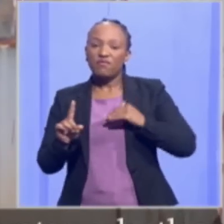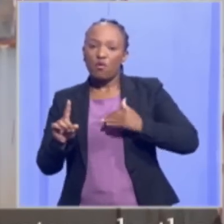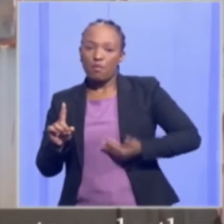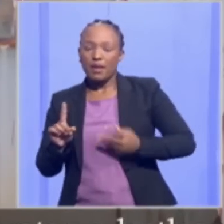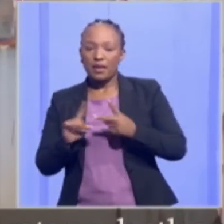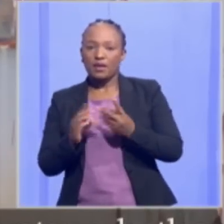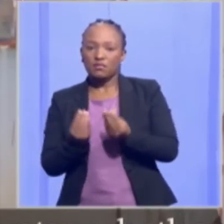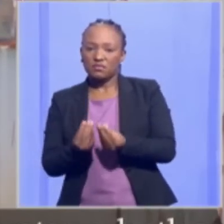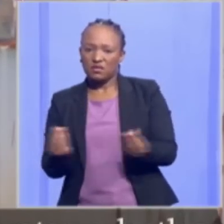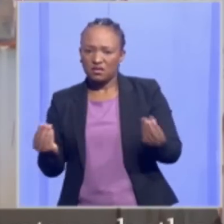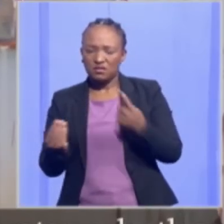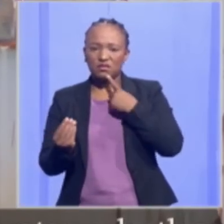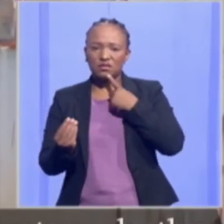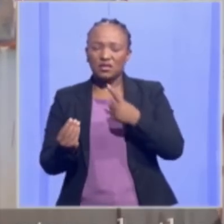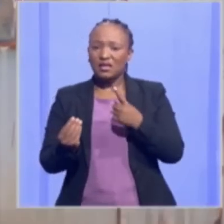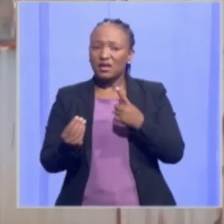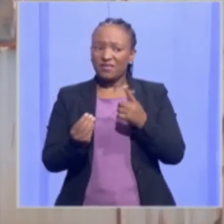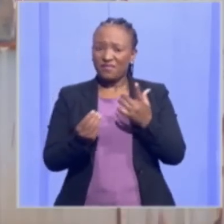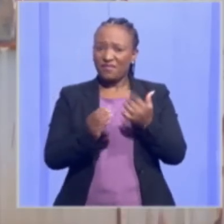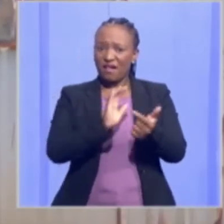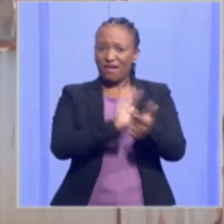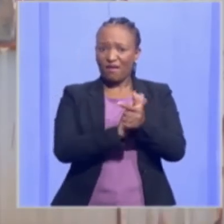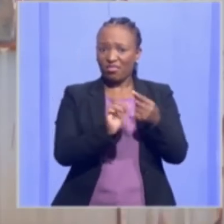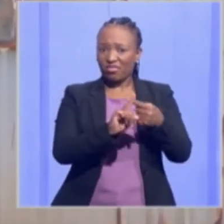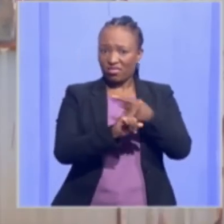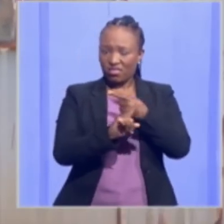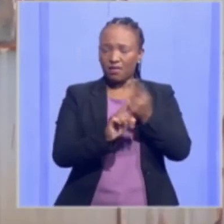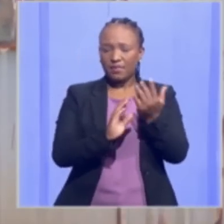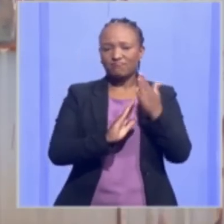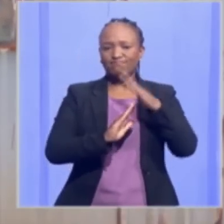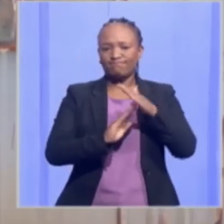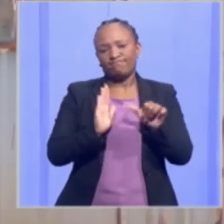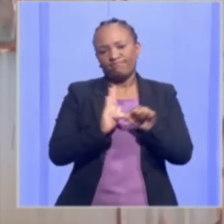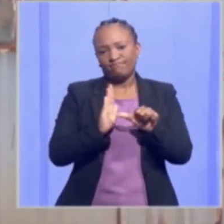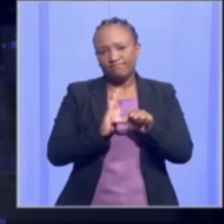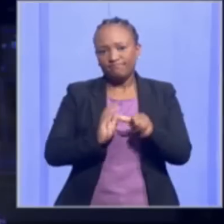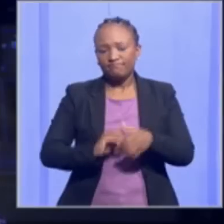hore ditlolo tsa molao tse kang ena di bewe ka sehlohlolong.